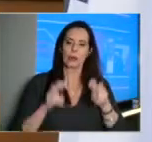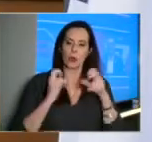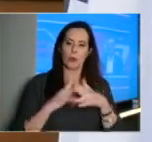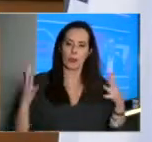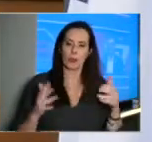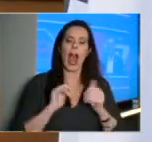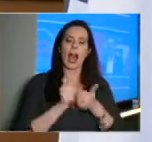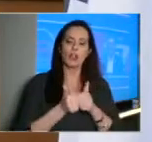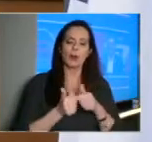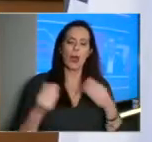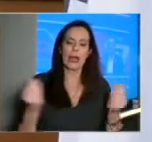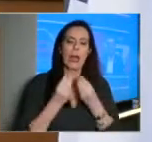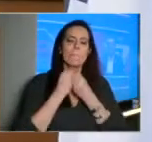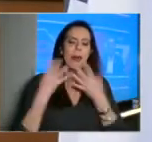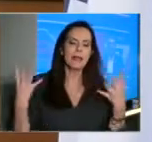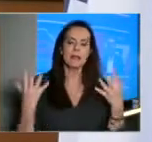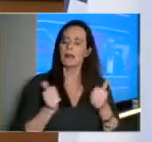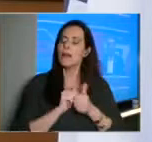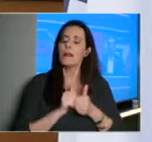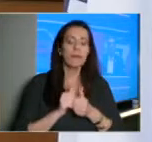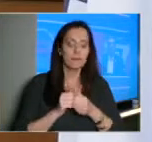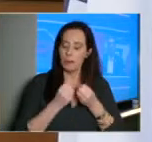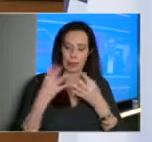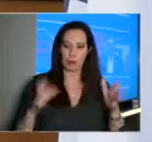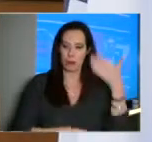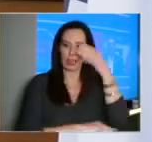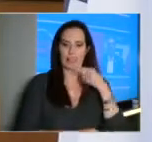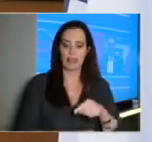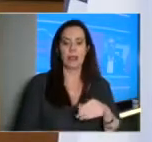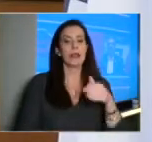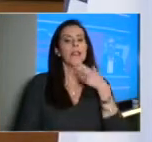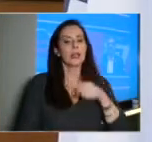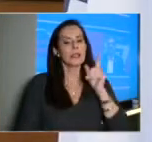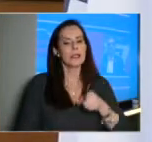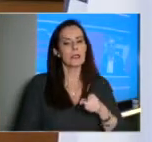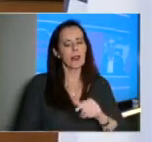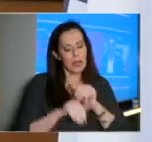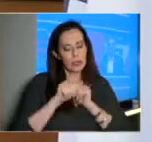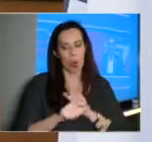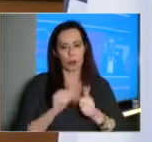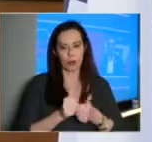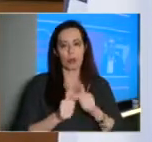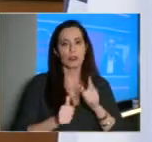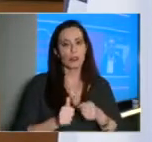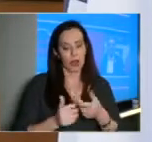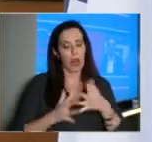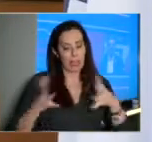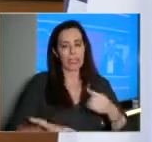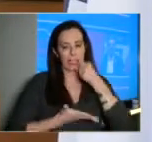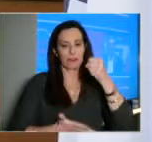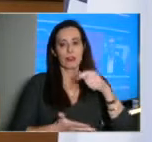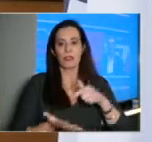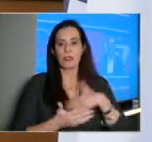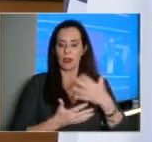מדהימה. הספורט הוא כלי מדהים, כלי אסטרטגי מלתי רגיש של מדינת ישראל. מדינת ישראל צריכה לחבק את הספורט, צריכה להגדיל תקציבים, צריכה